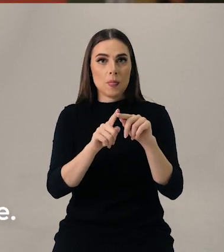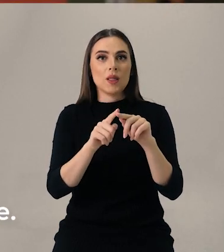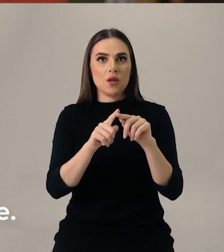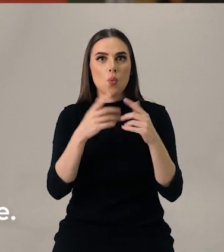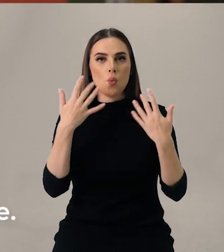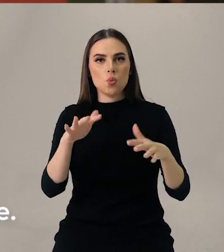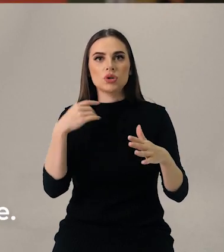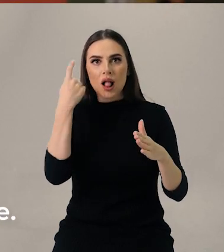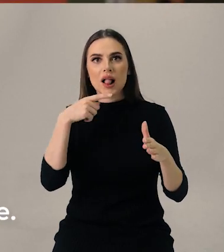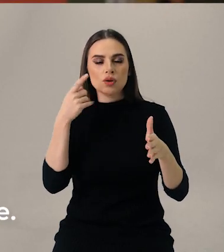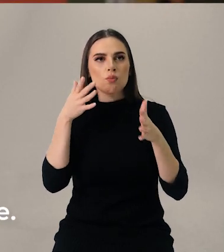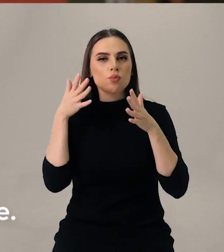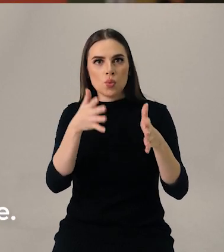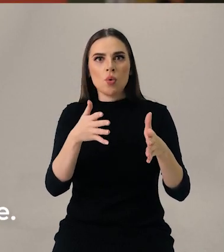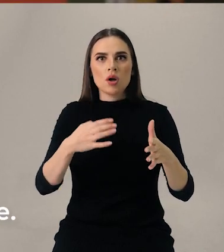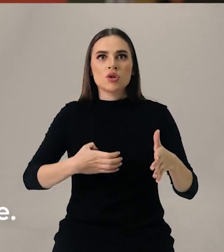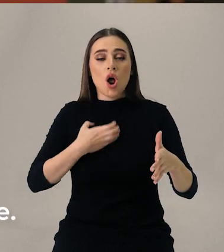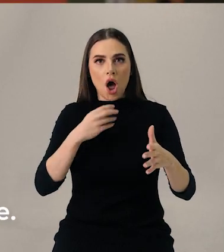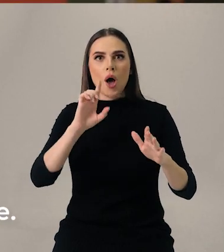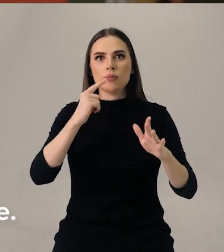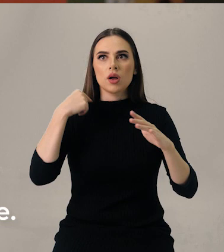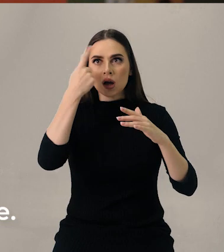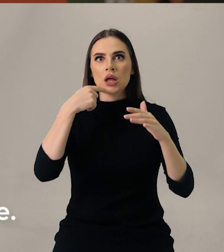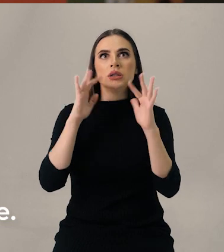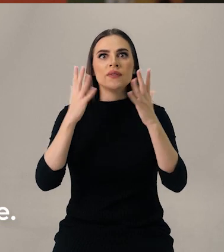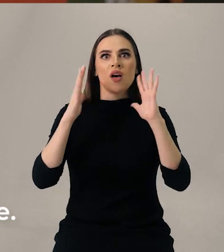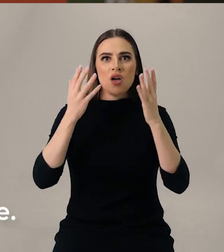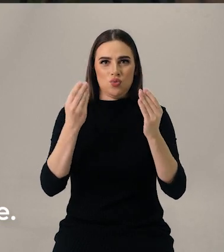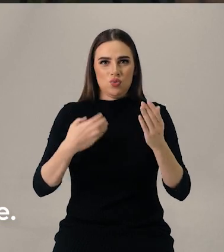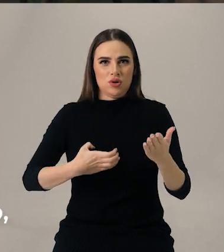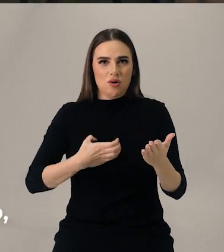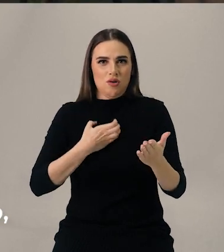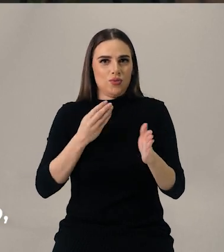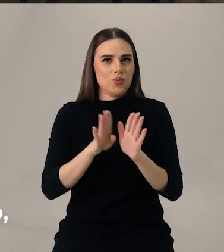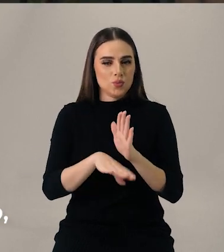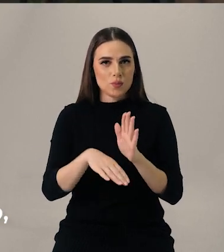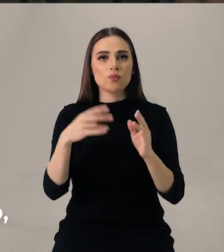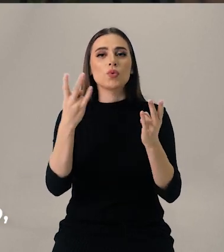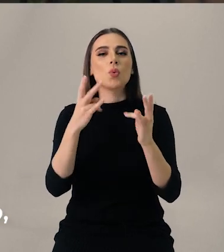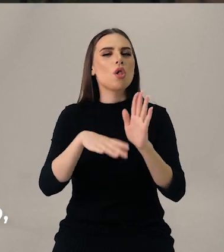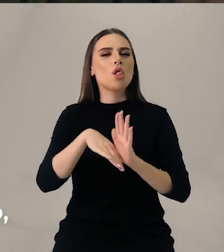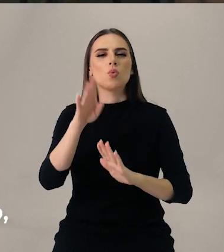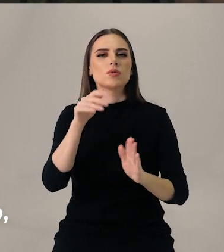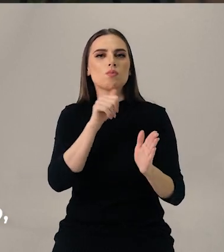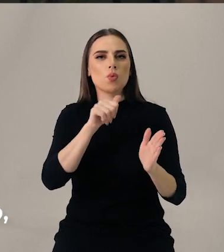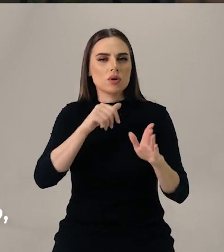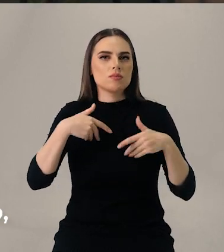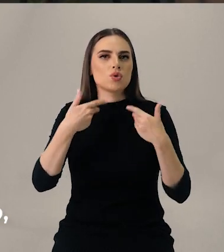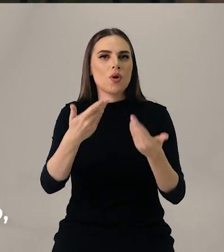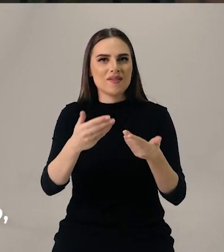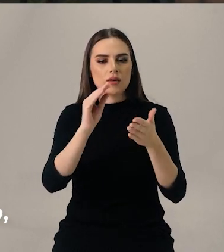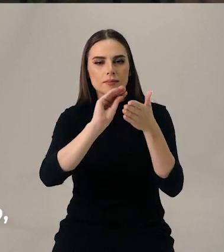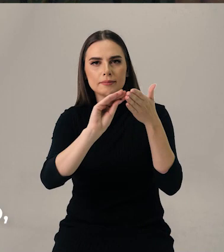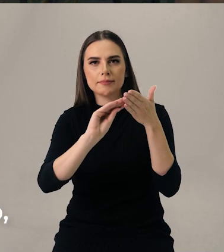того пугающие лица царя и царевича светились бы словно флуоресцентные. Лучшим способом, по мнению Грабаря, было